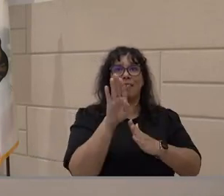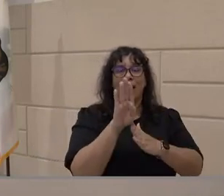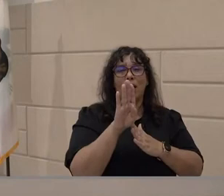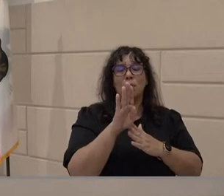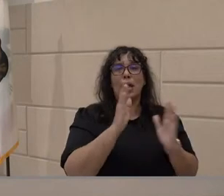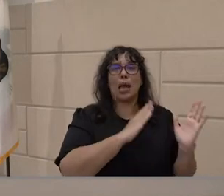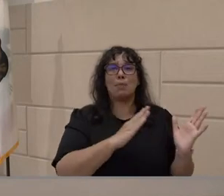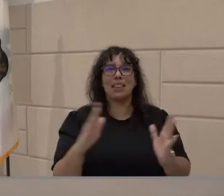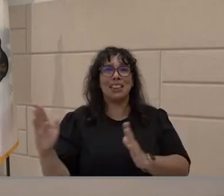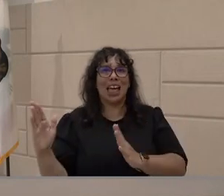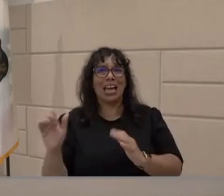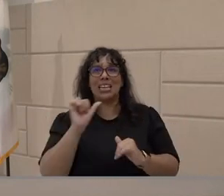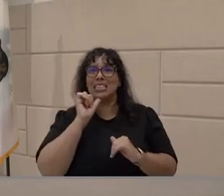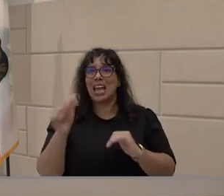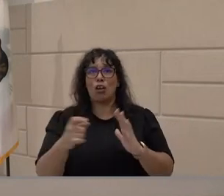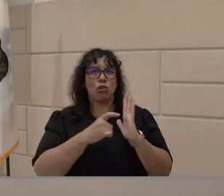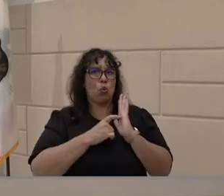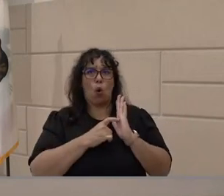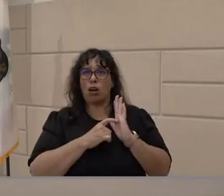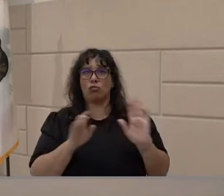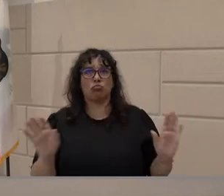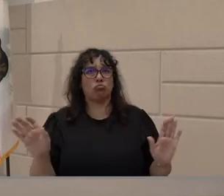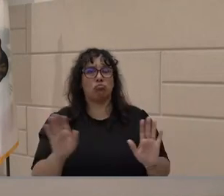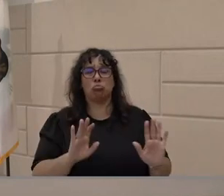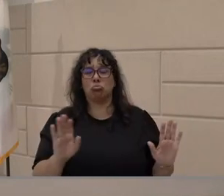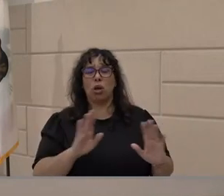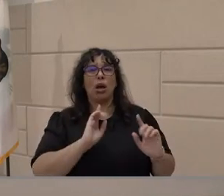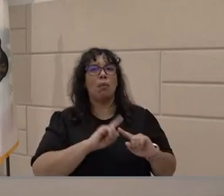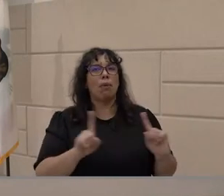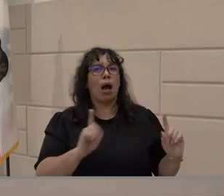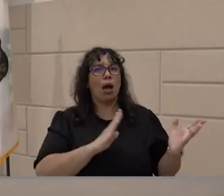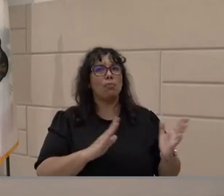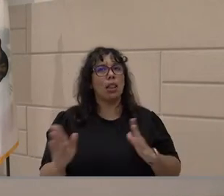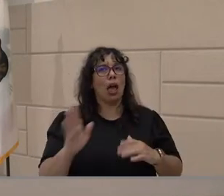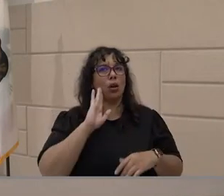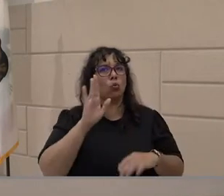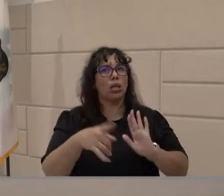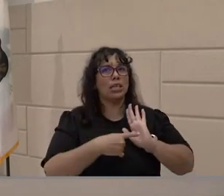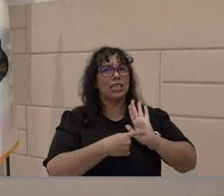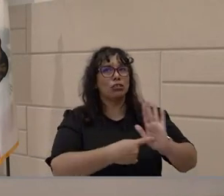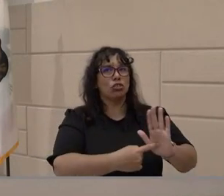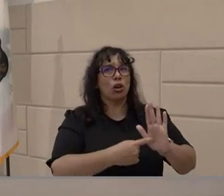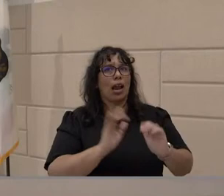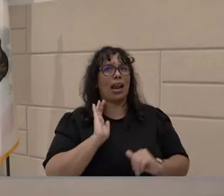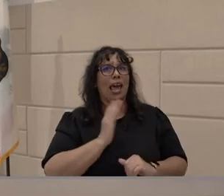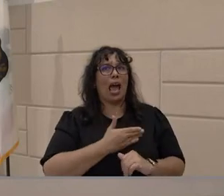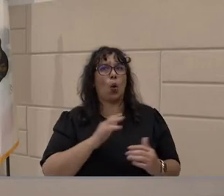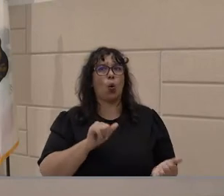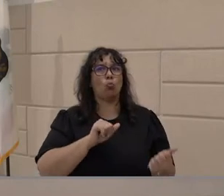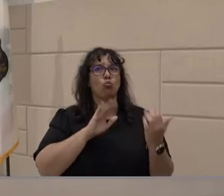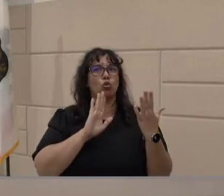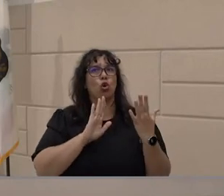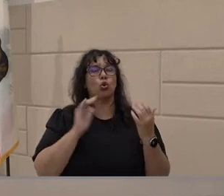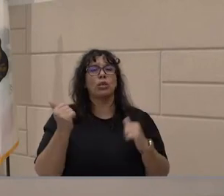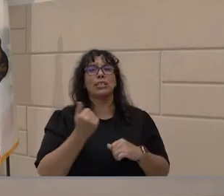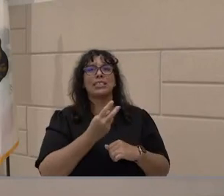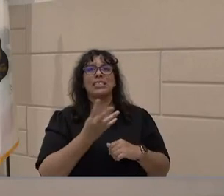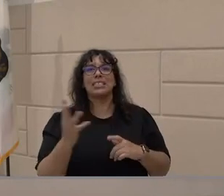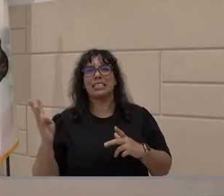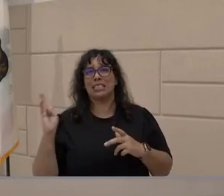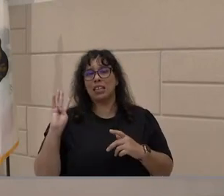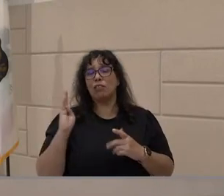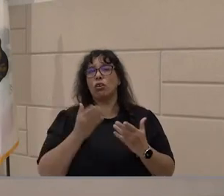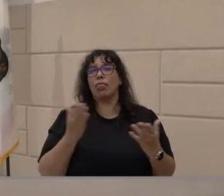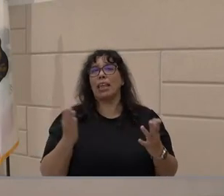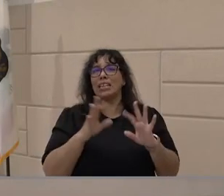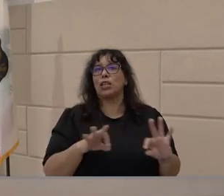อยยืงนั่งเรียบจอมเชียกรมรงกาได้อาจมีนดำไรไอเอายิงทเวเตกรมปัตย์วีซ้อมสรอบติดต